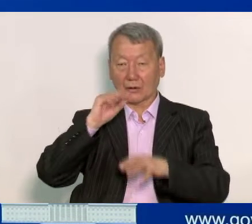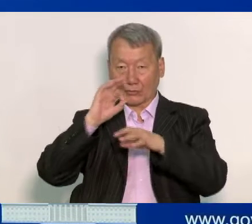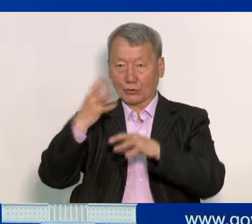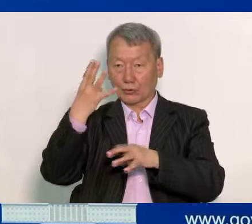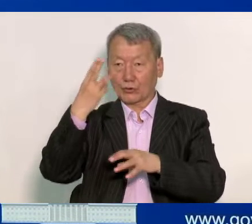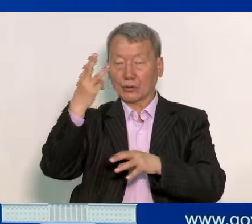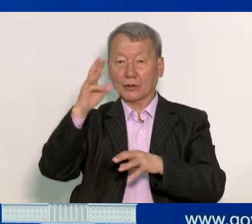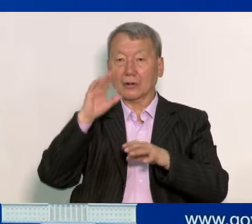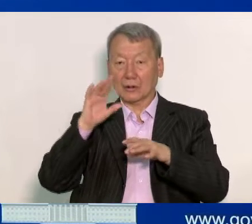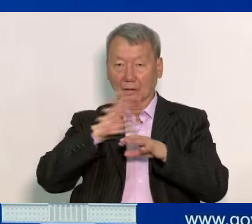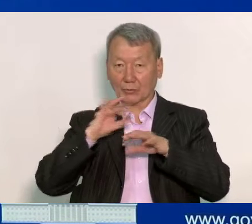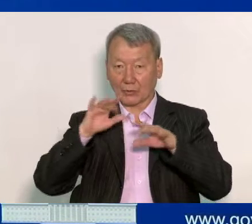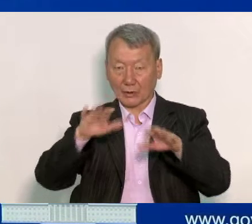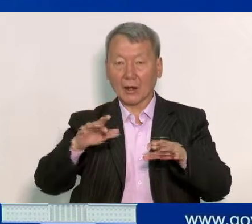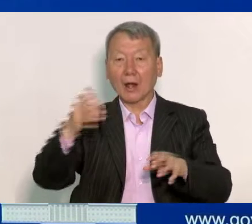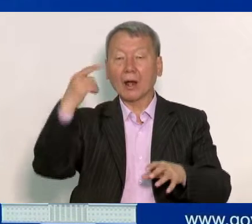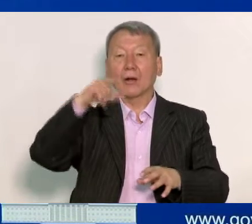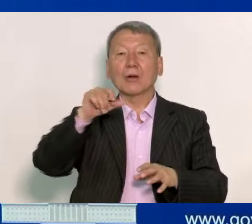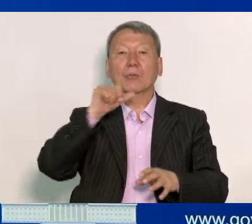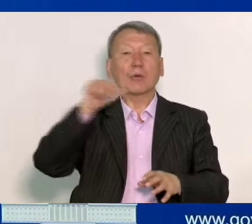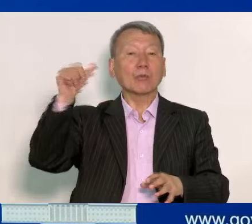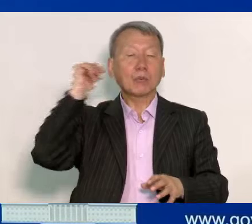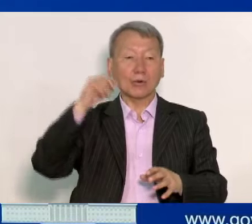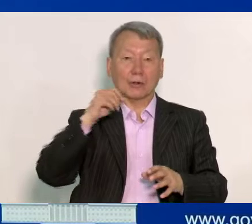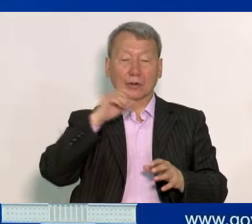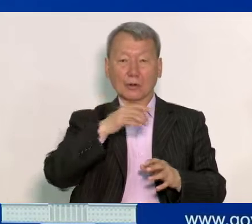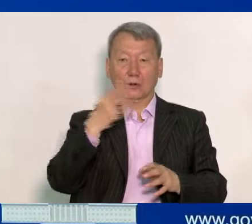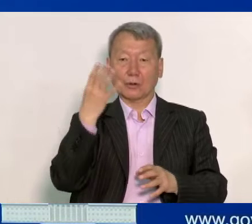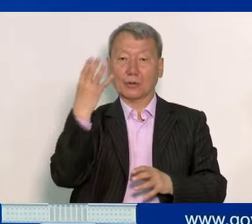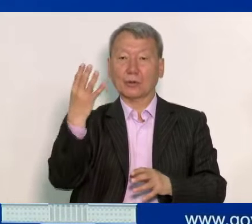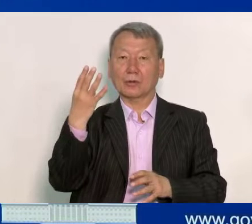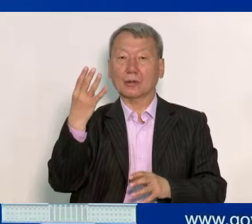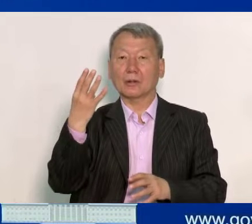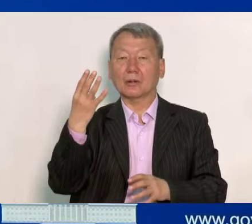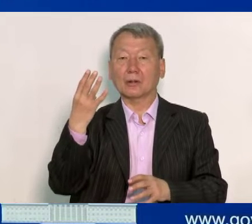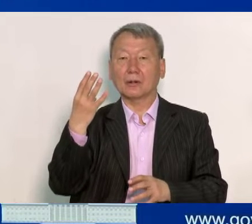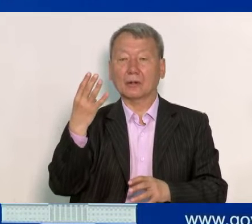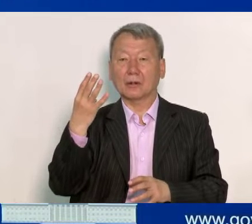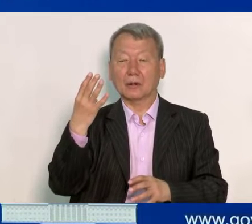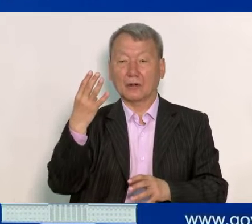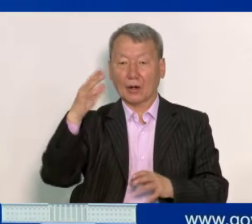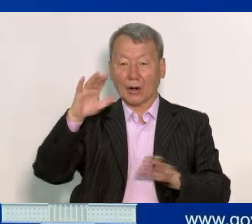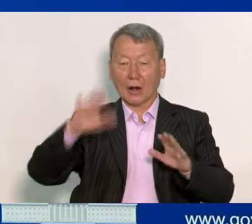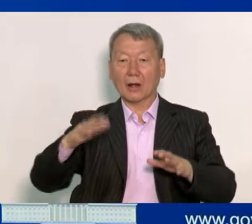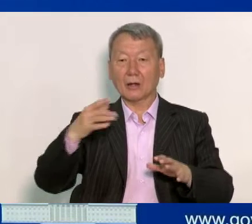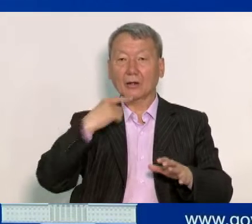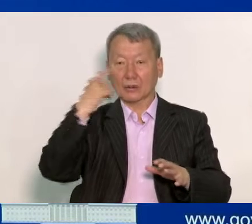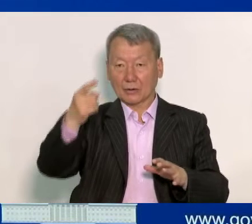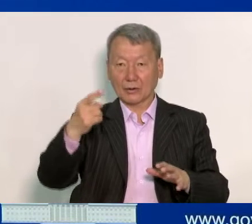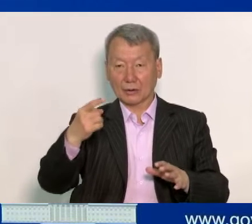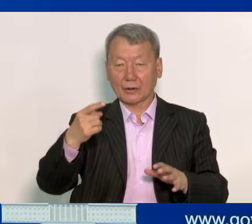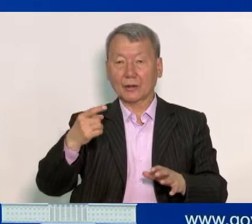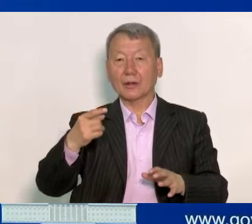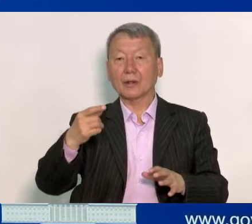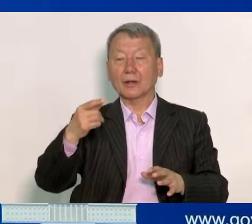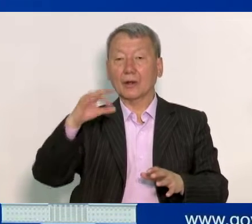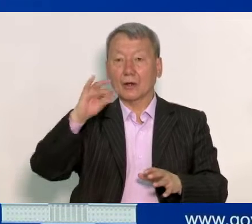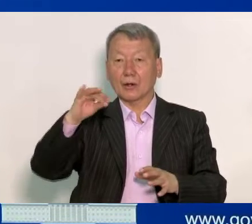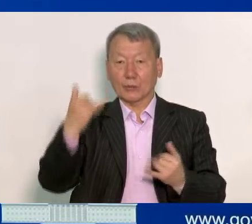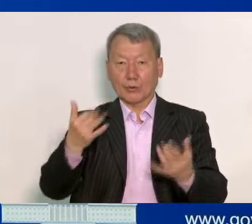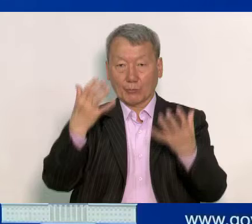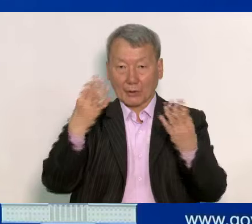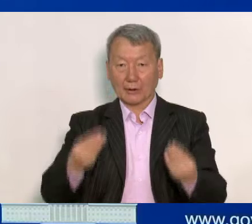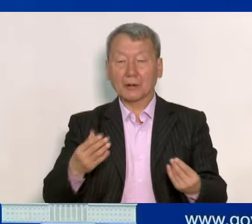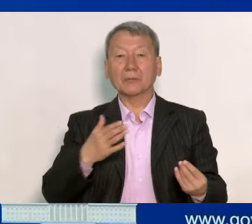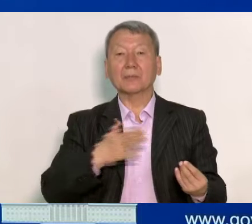экен. Бул былтыркы жылга салыштырмалуу 4 очокко аз болуп атат. Анан эми азыр